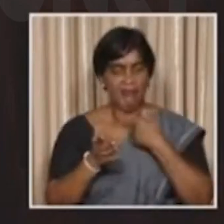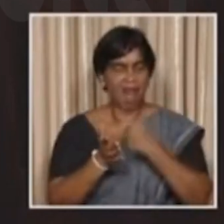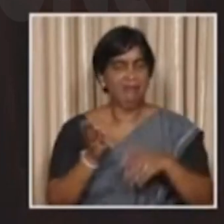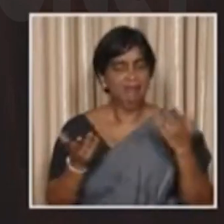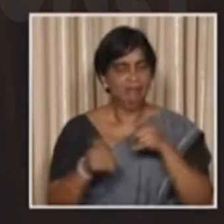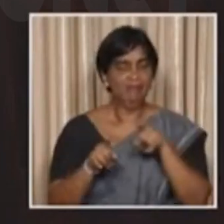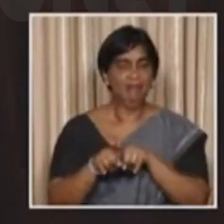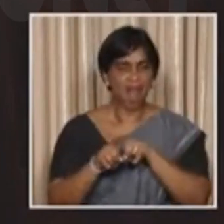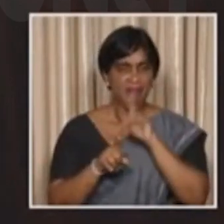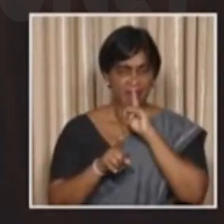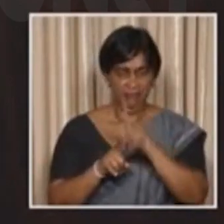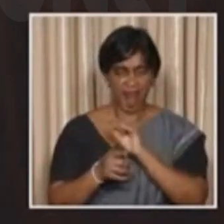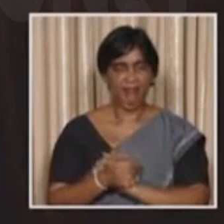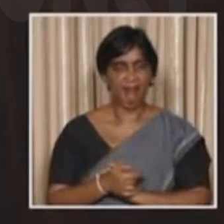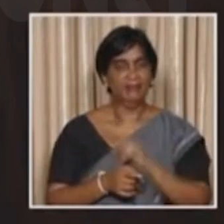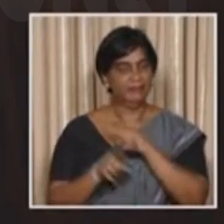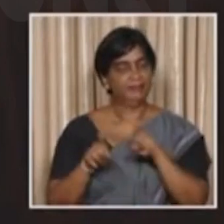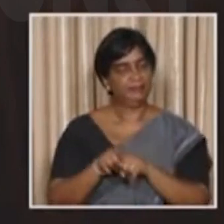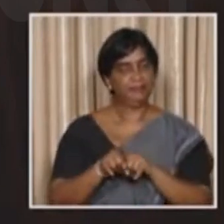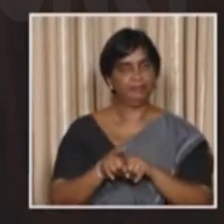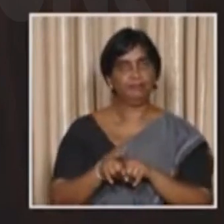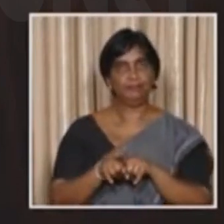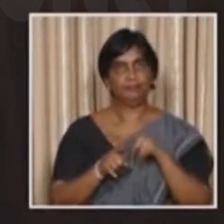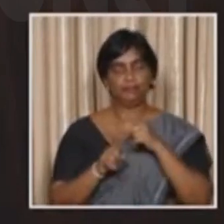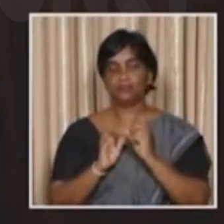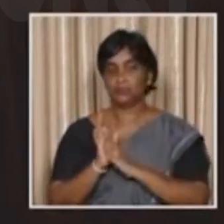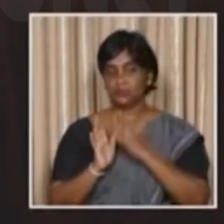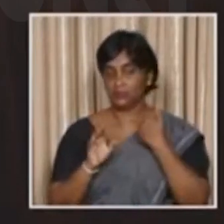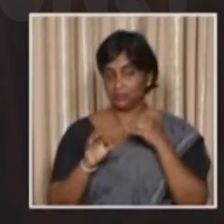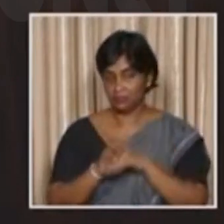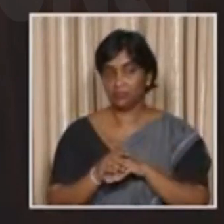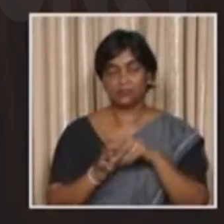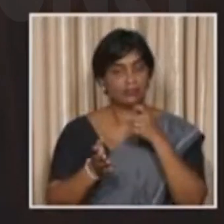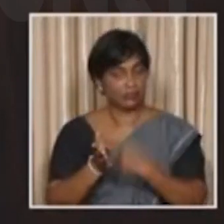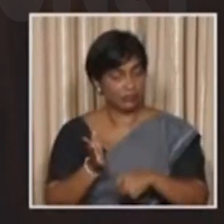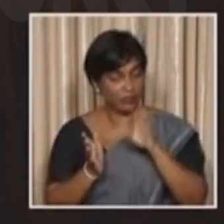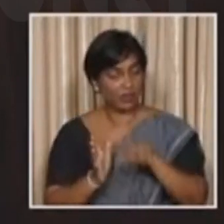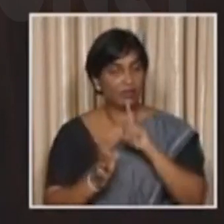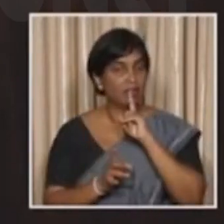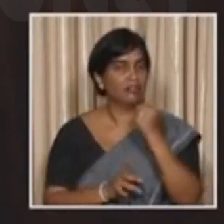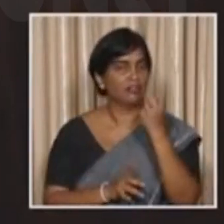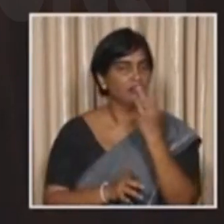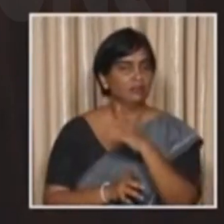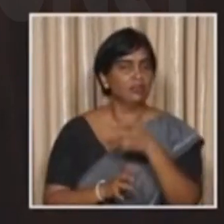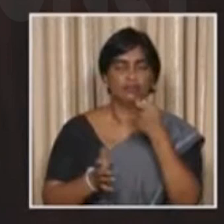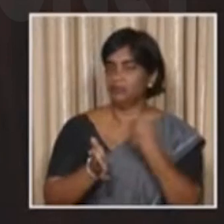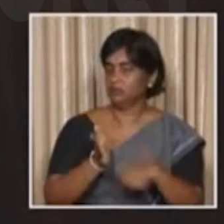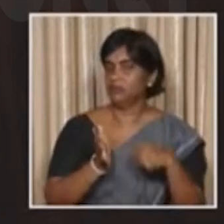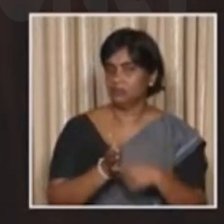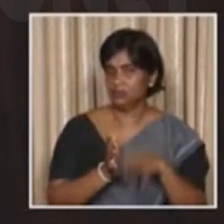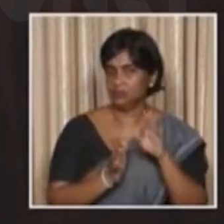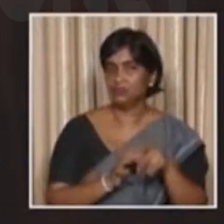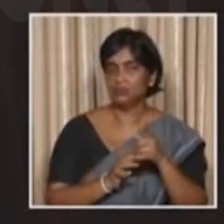නොකළ බවත් සඳහන් වෙනවා. ඒ වගේම ඒ සභාවට පැමිණියයි අස්සන් තිබියයි කියන කීප දෙනෙකුගේ අස්සන්